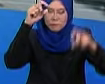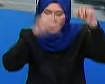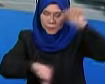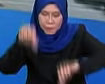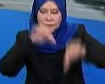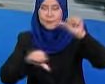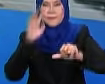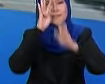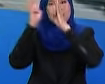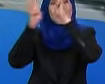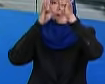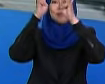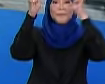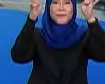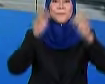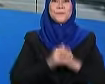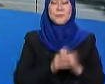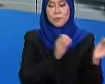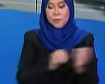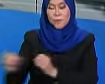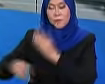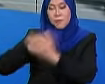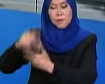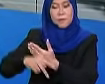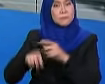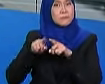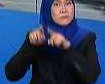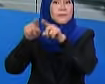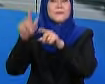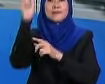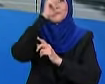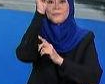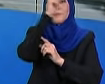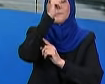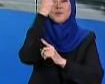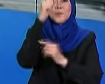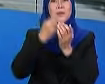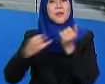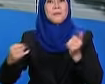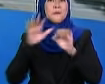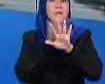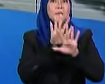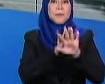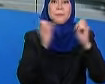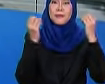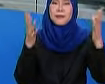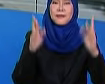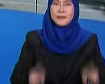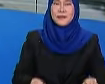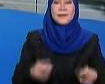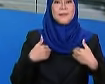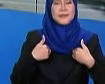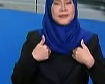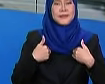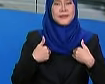kritis dan inovatif lanjutan program itu sejajar hasrat kerajaan melahirkan lebih ramai rakyat yang